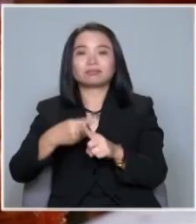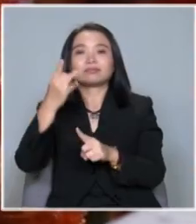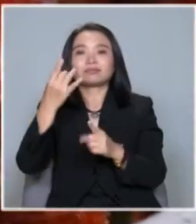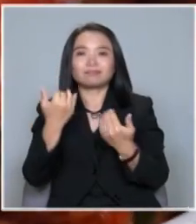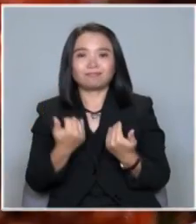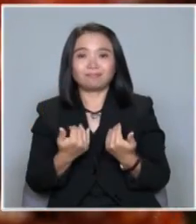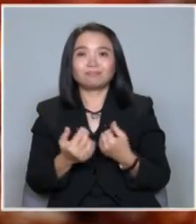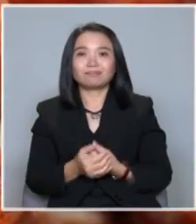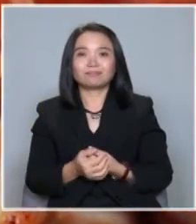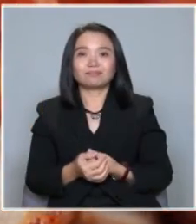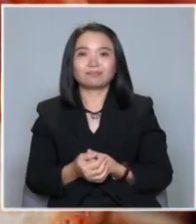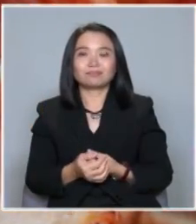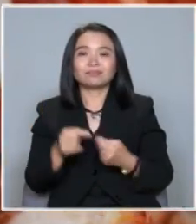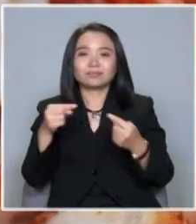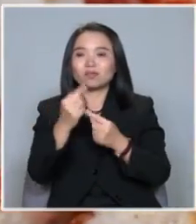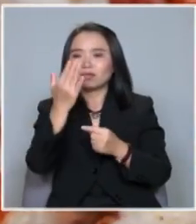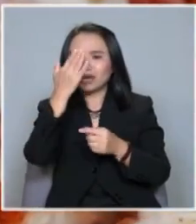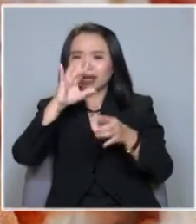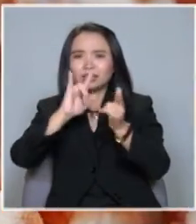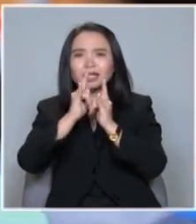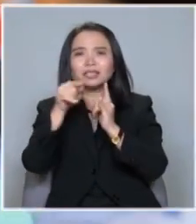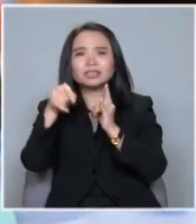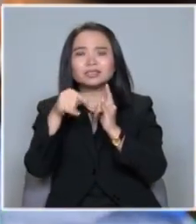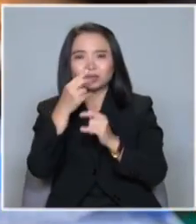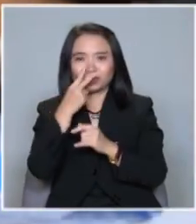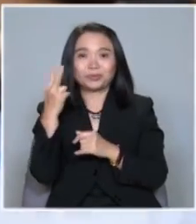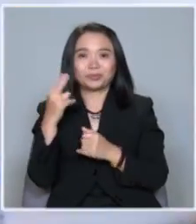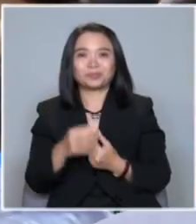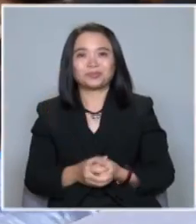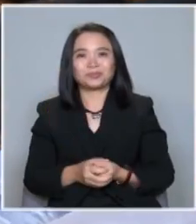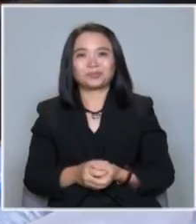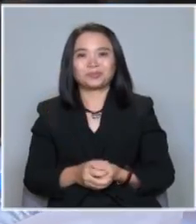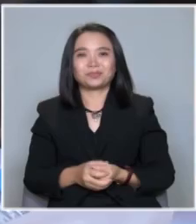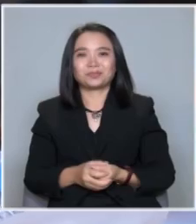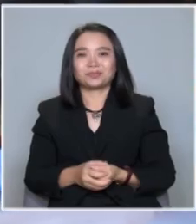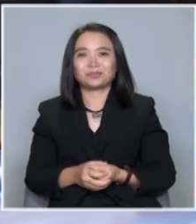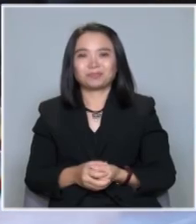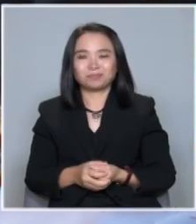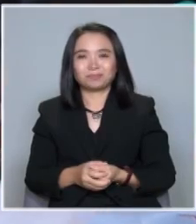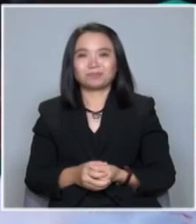ที่ลานสแควร์ด้านหน้าศูนย์การค้าเซ็นทรัลเวิลด์เอกพลคงชูช่วยและอภิ